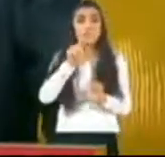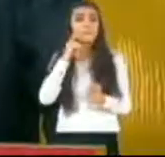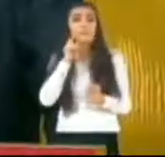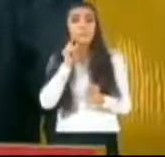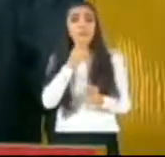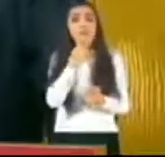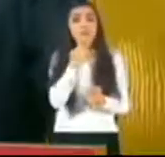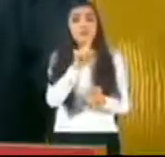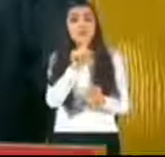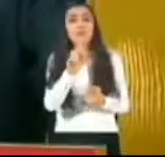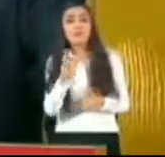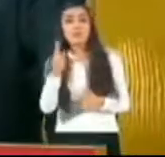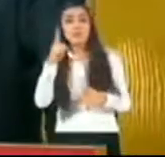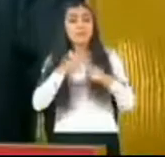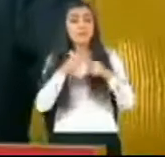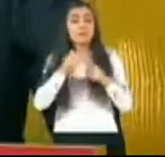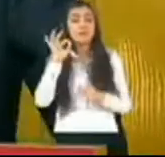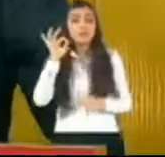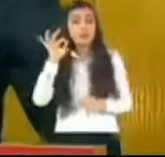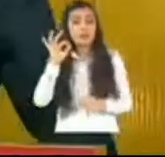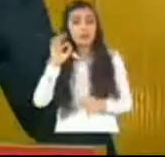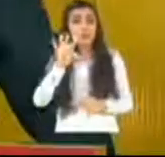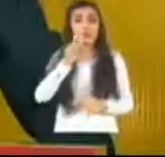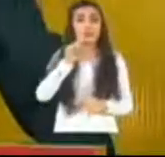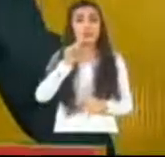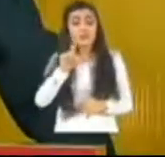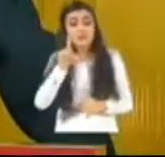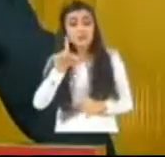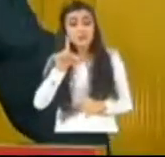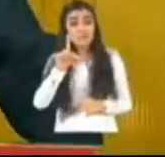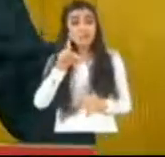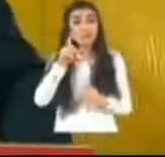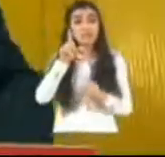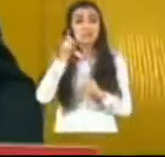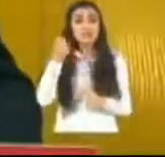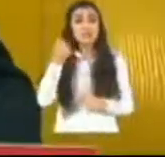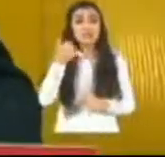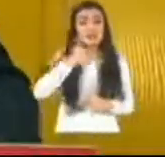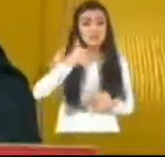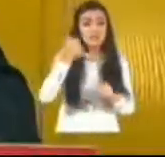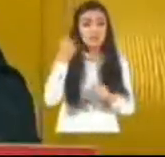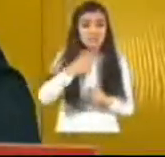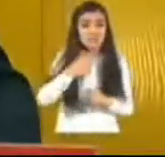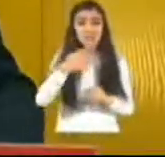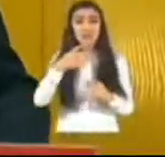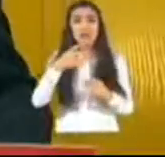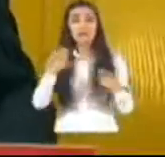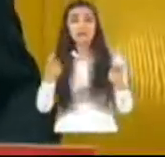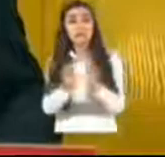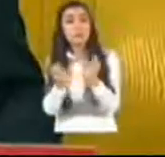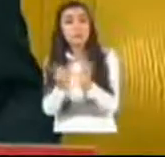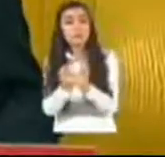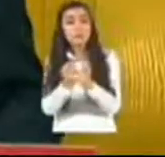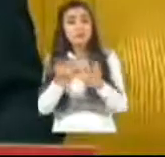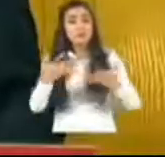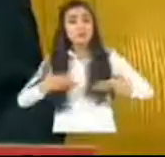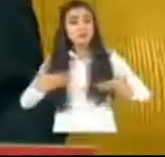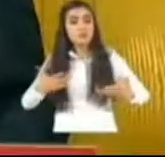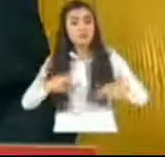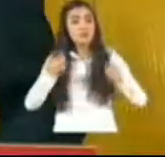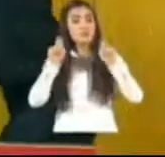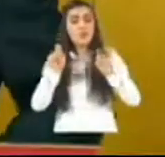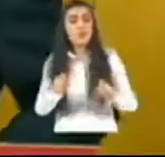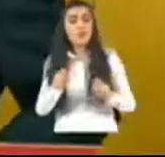Mayıs 2017 Pazar günü 41 ilimizde aynı anda kongrelerimizi coşkuyla